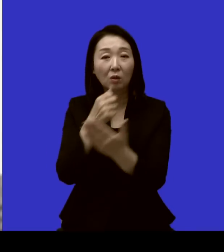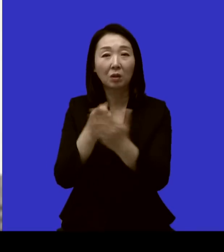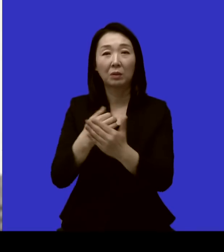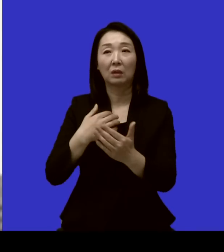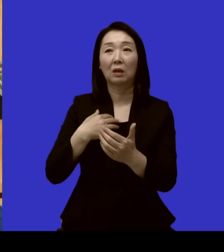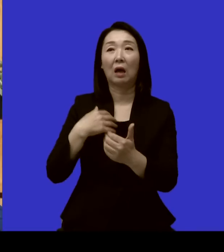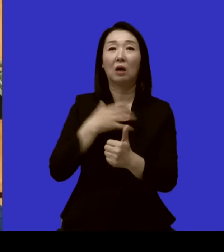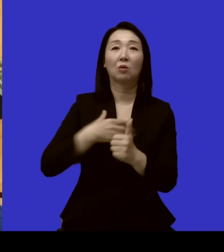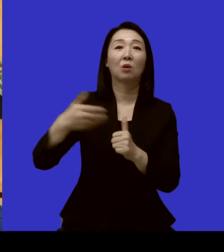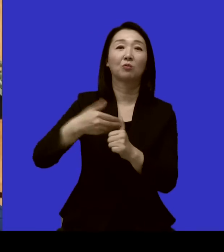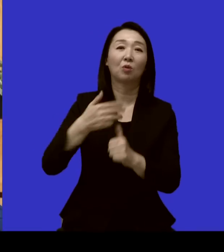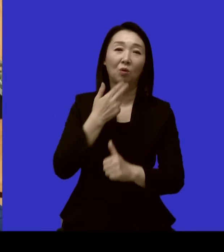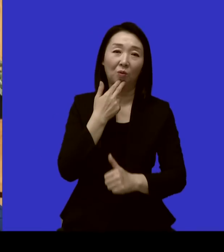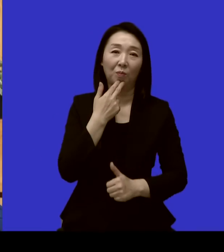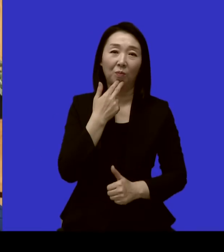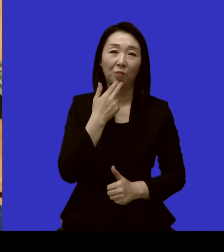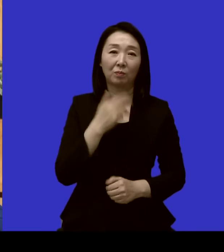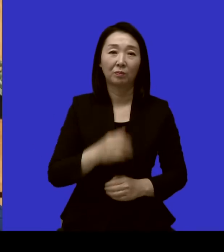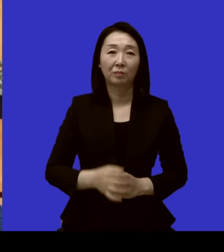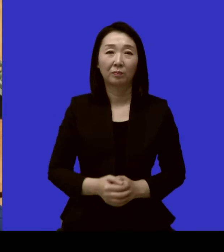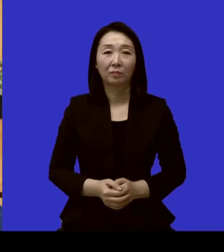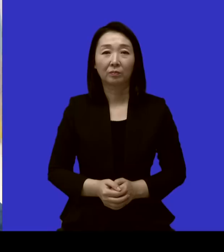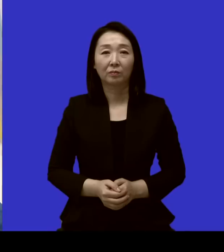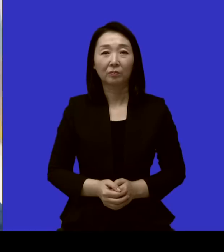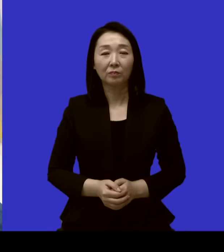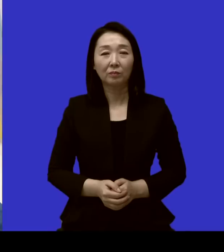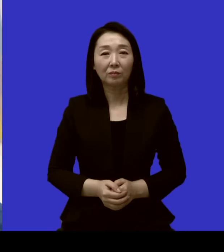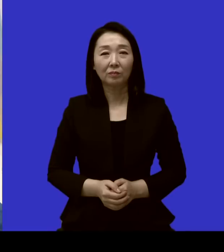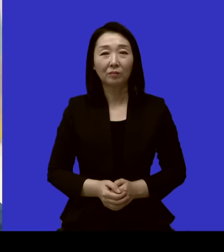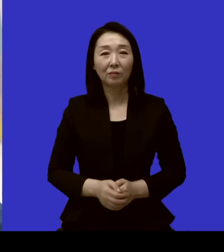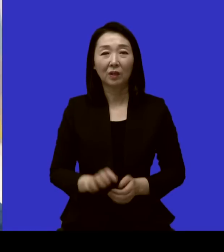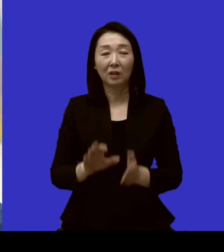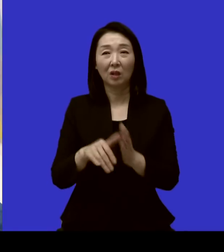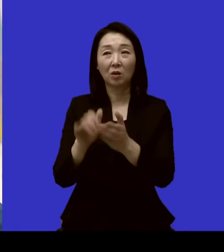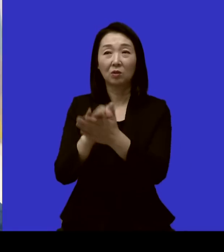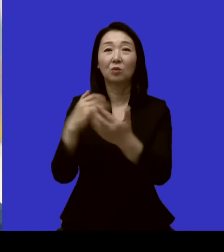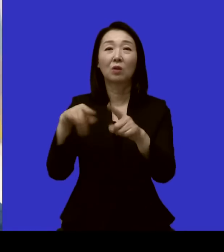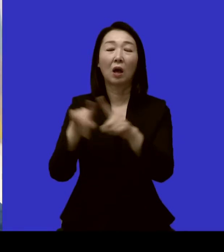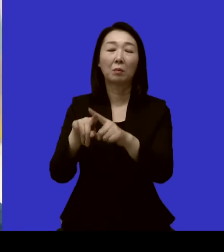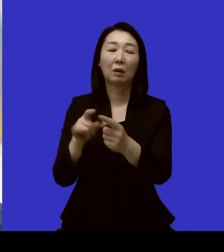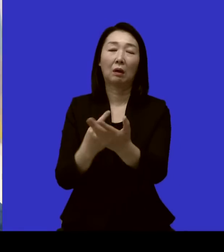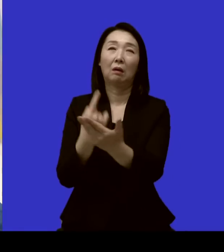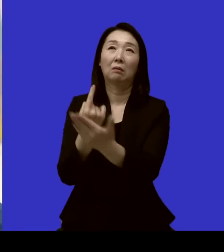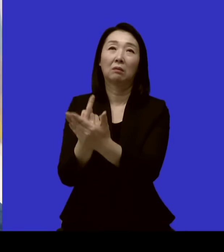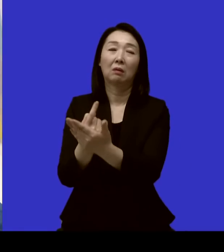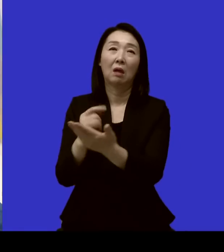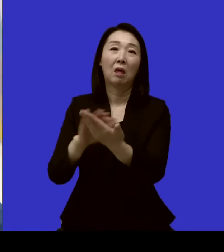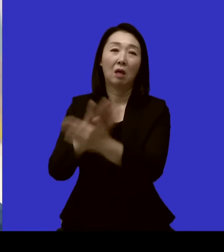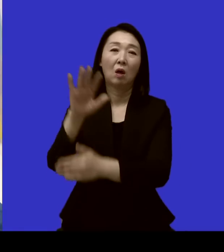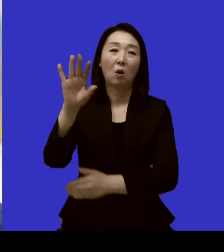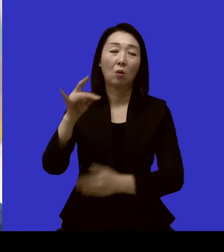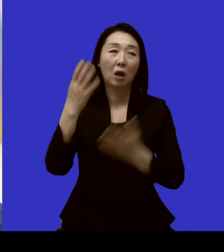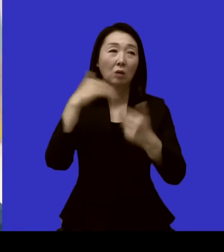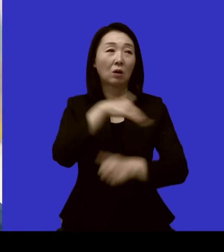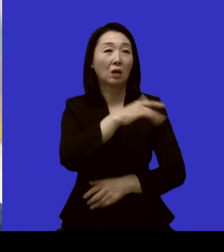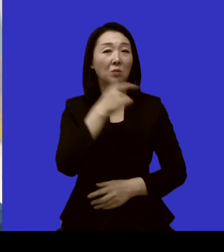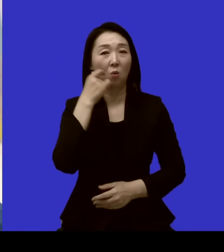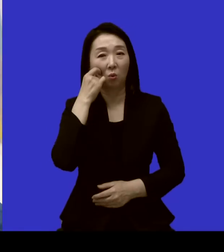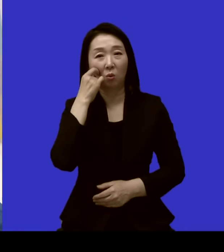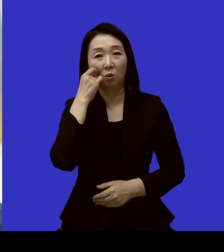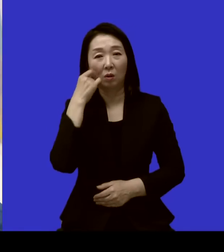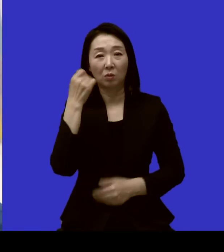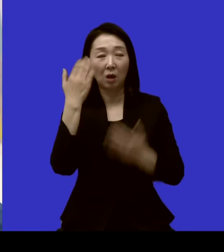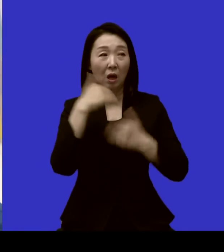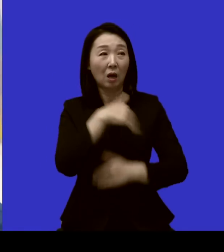더 이상 괴롭히진 않게 되고 그래서 저도 본의 아니게 그 친구들하고 같이 어울리게 되니까 학교도 가지 못하게 되고 학교 가지